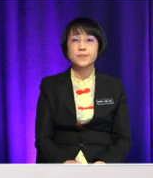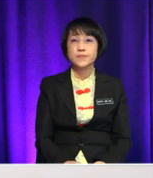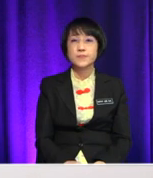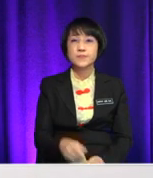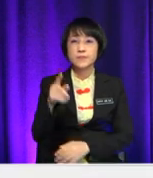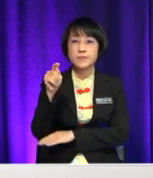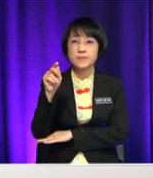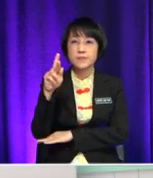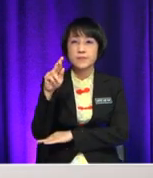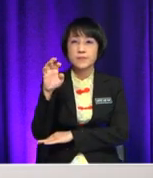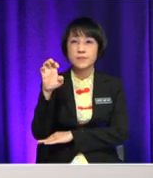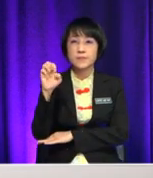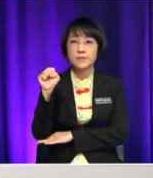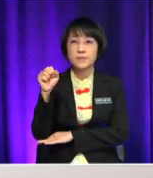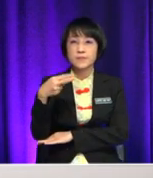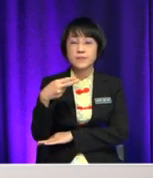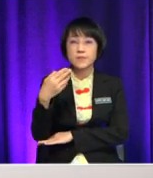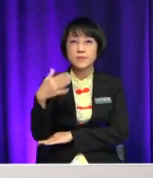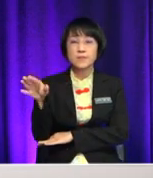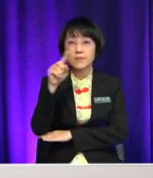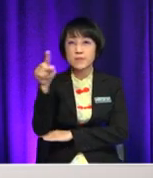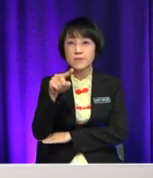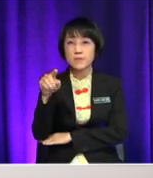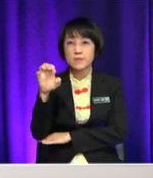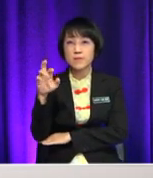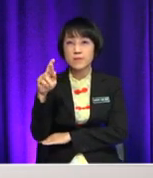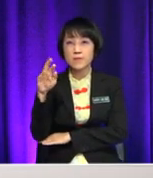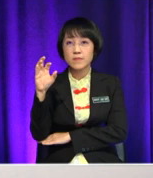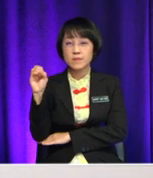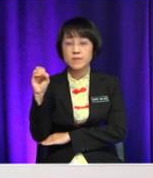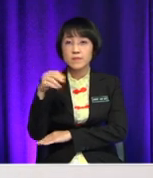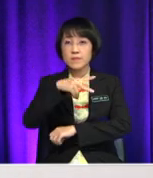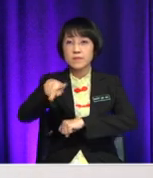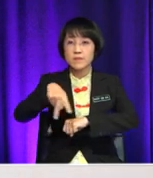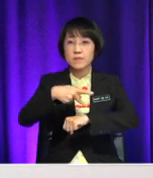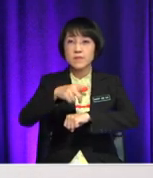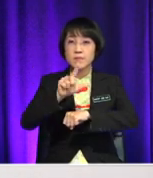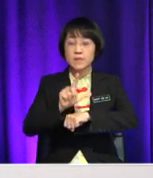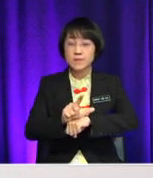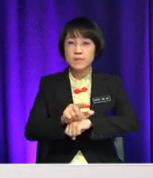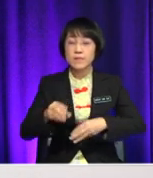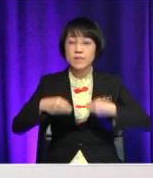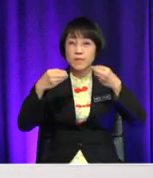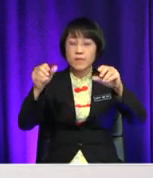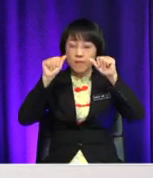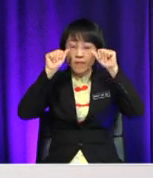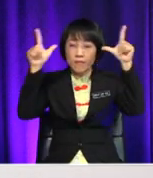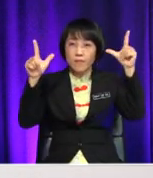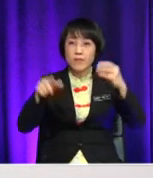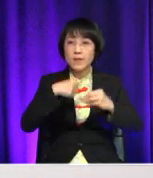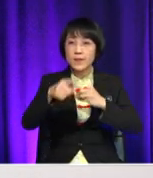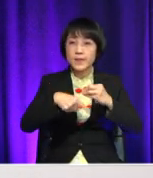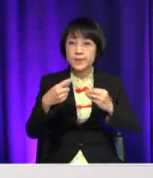ditubuhkan pada tahun 2015 ia bertujuan untuk memberikan kesadaran berkaitan dengan kepentingan